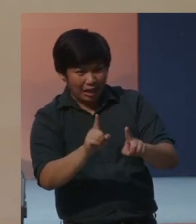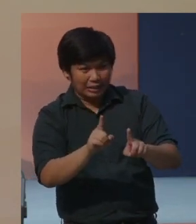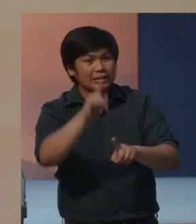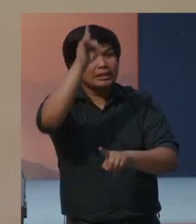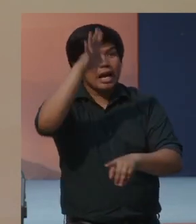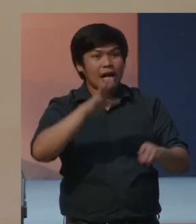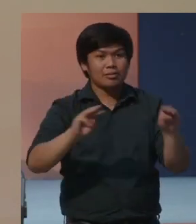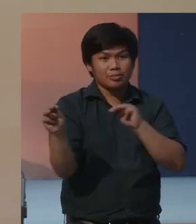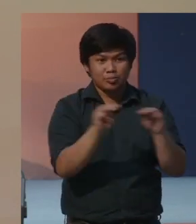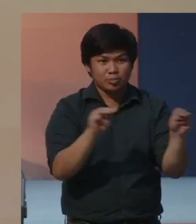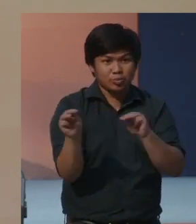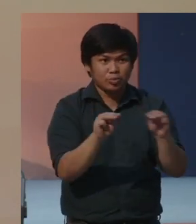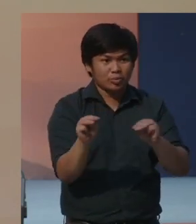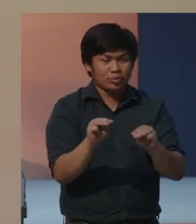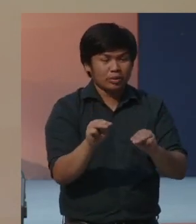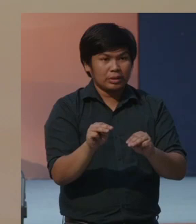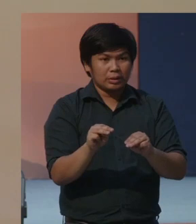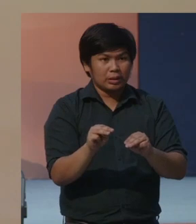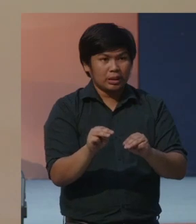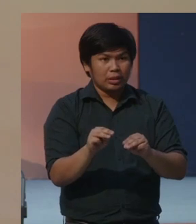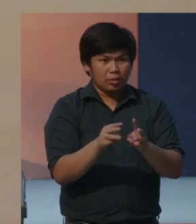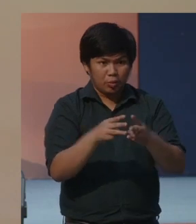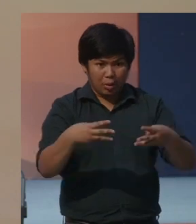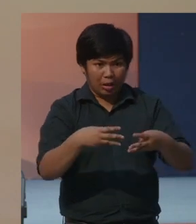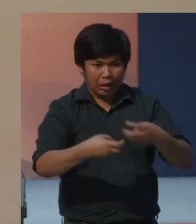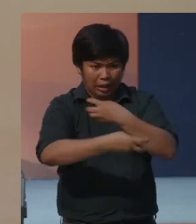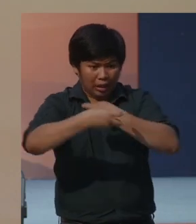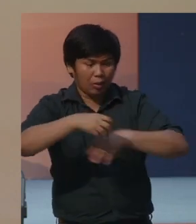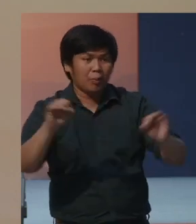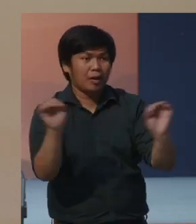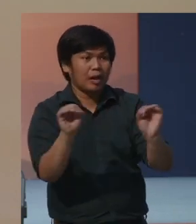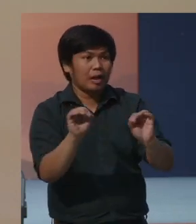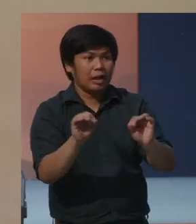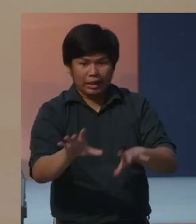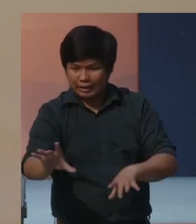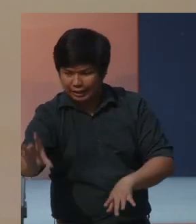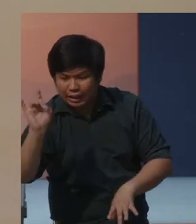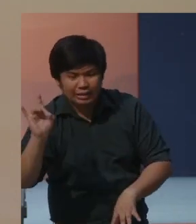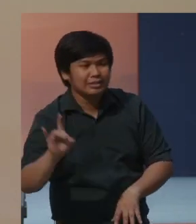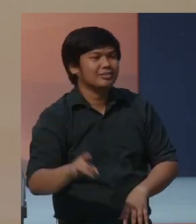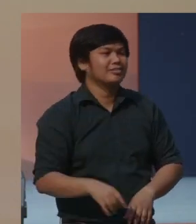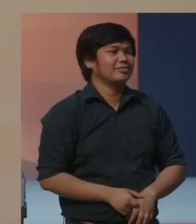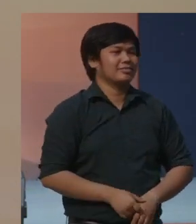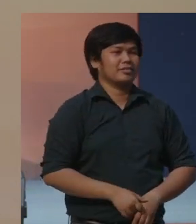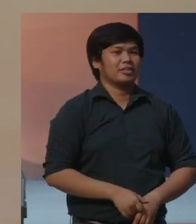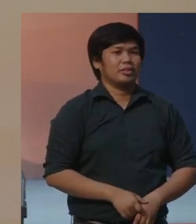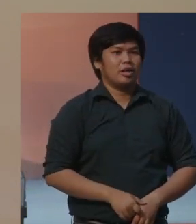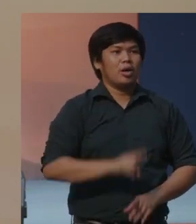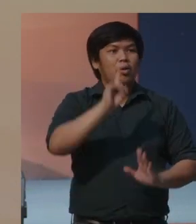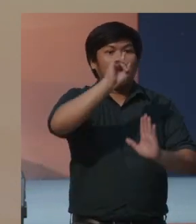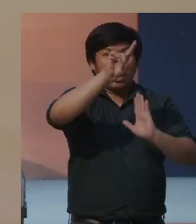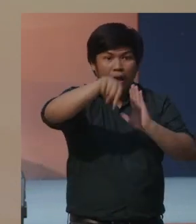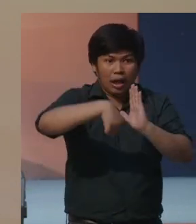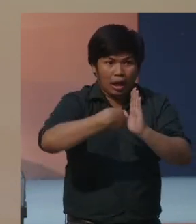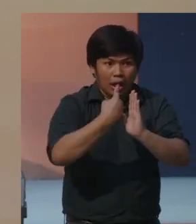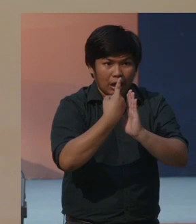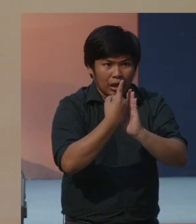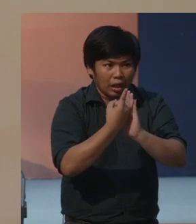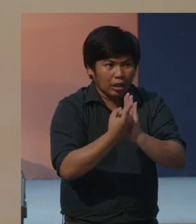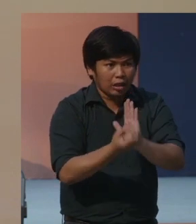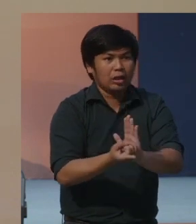ang Panginoon, hindi ninakaw yung wallet niya hanggang sa nahanap niya kahit na halos isang oras na yata ang